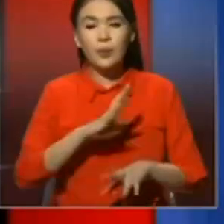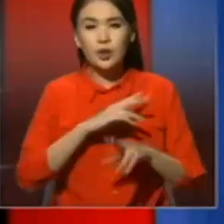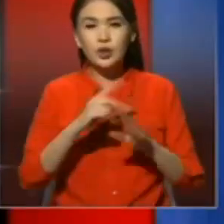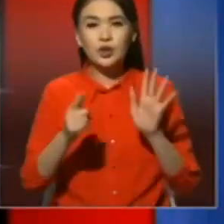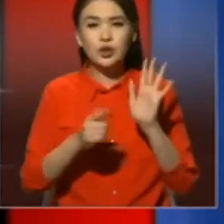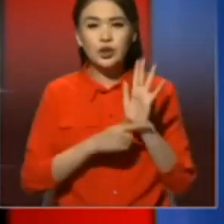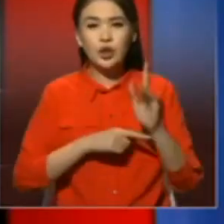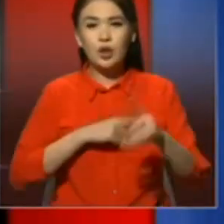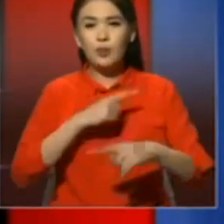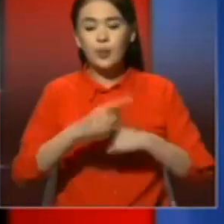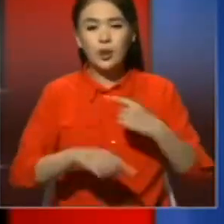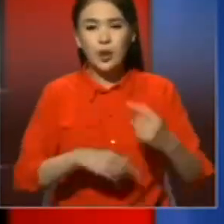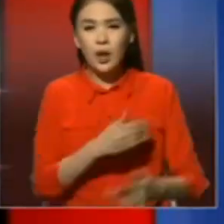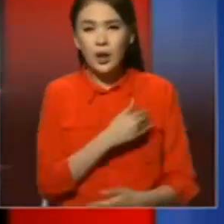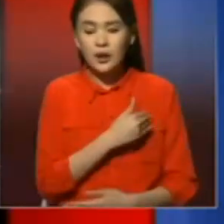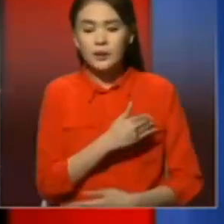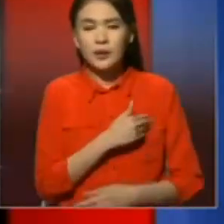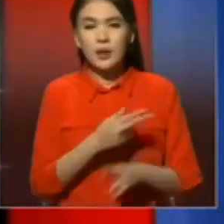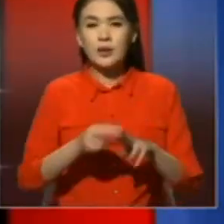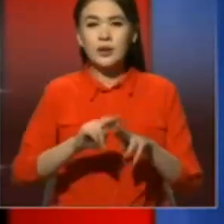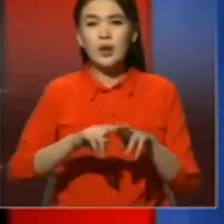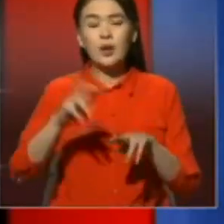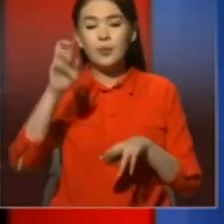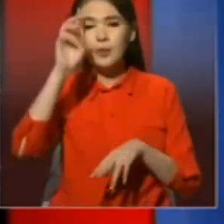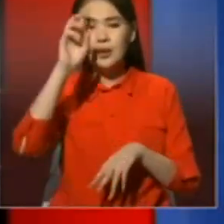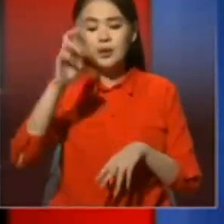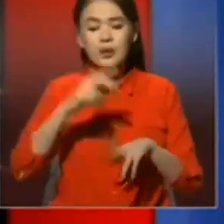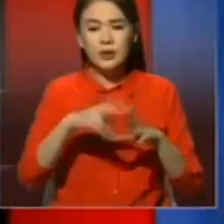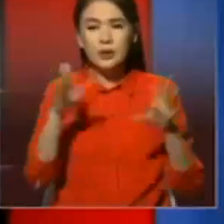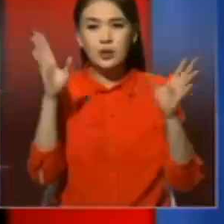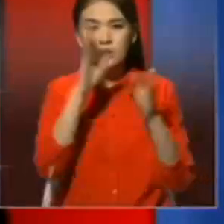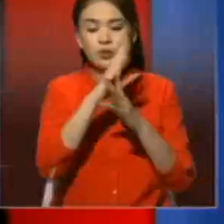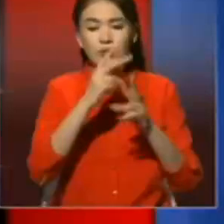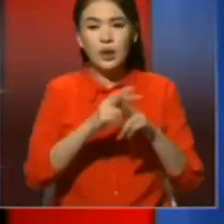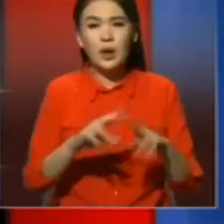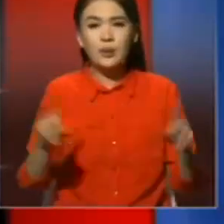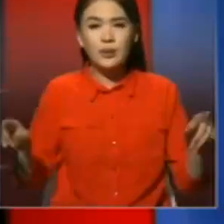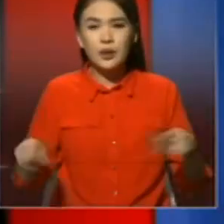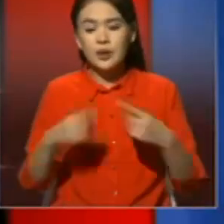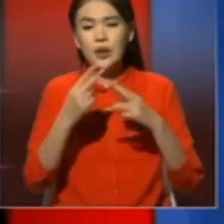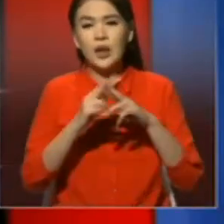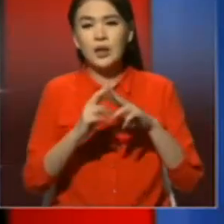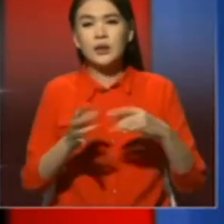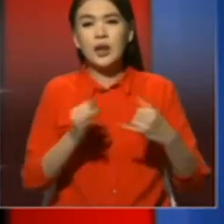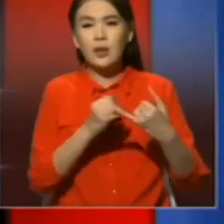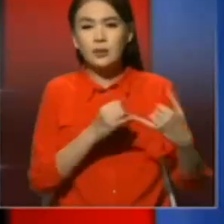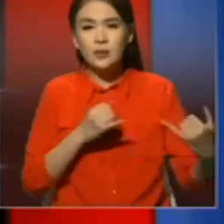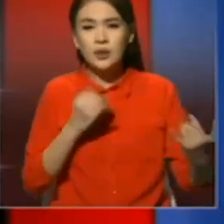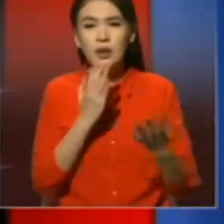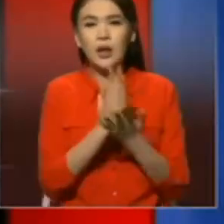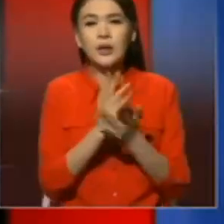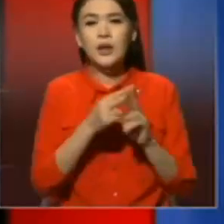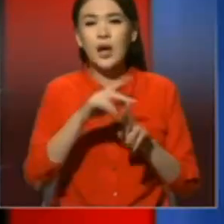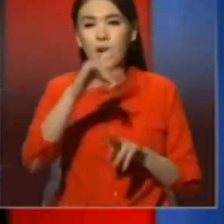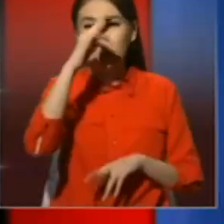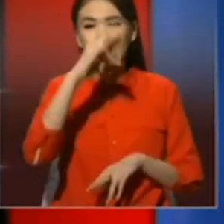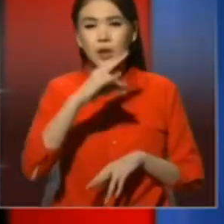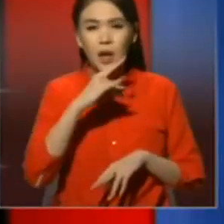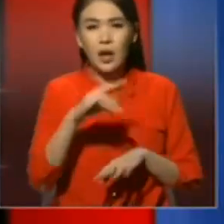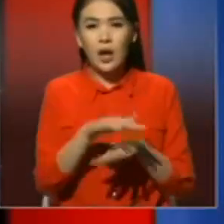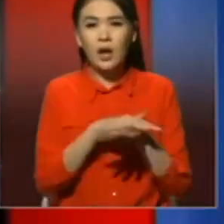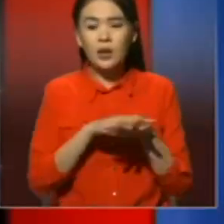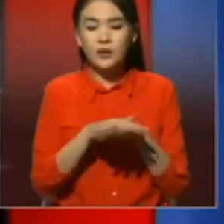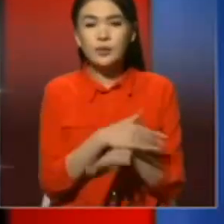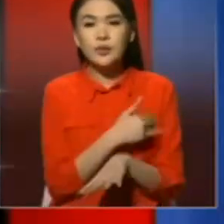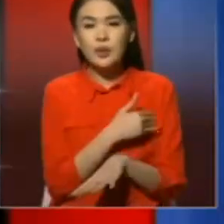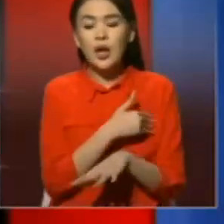осы жерде дамса дейміз. Осы мемлекетпен жаңағындай тағдырымыз бірікті дейміз. Кіндігіміз бірікті дейміз. Біз Қазақстан халқымыз деп отырмыз.